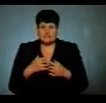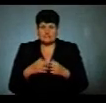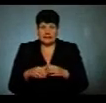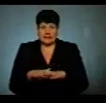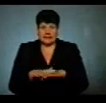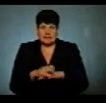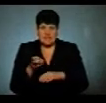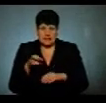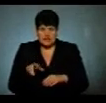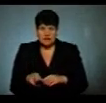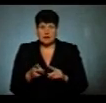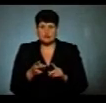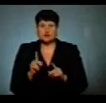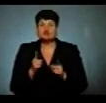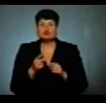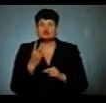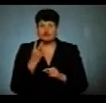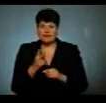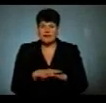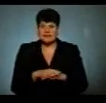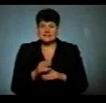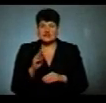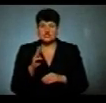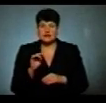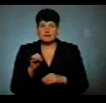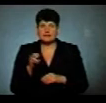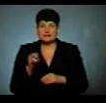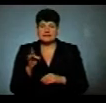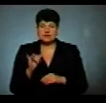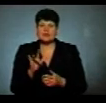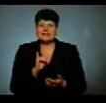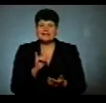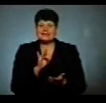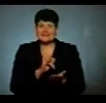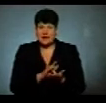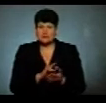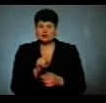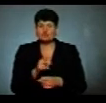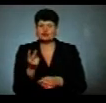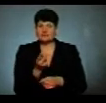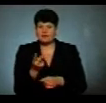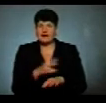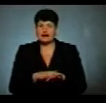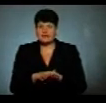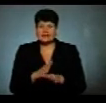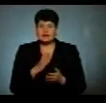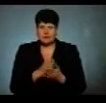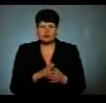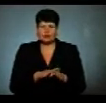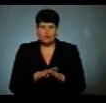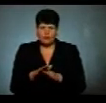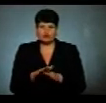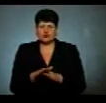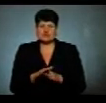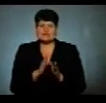продуктів харчування. По-друге, чому лише ці два ринки? Це ринок на Шептицьку і ринок на Центральний. Тому що лише ці два ринки в Тернополі мають повноцінну систему